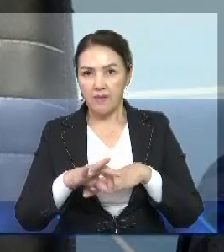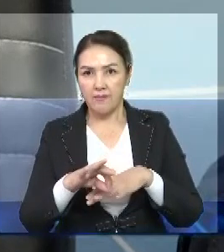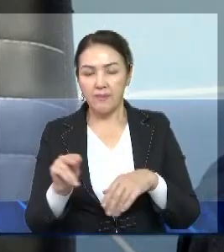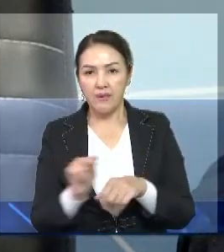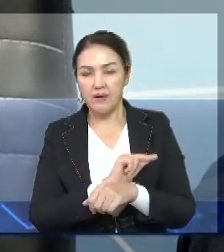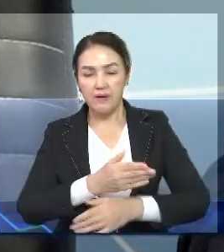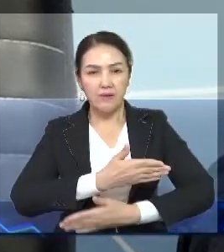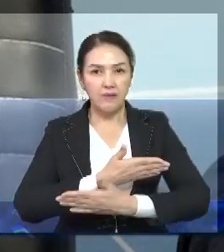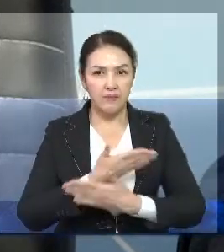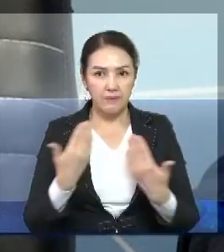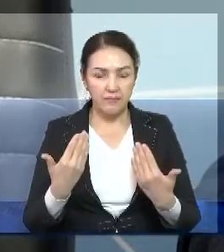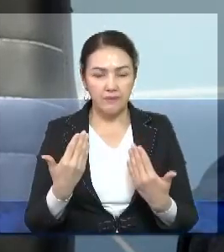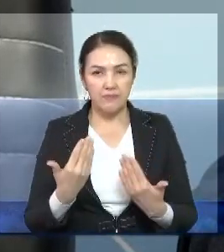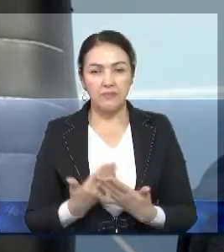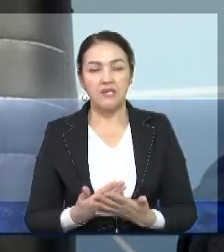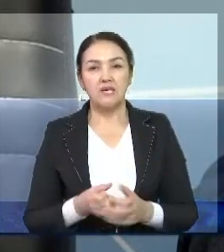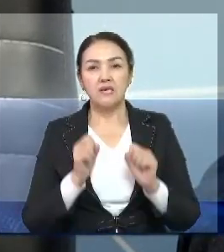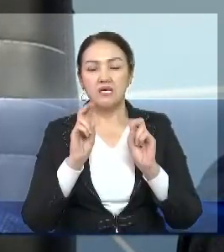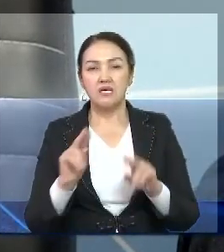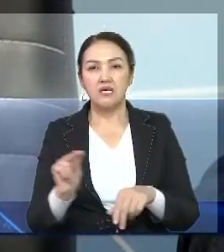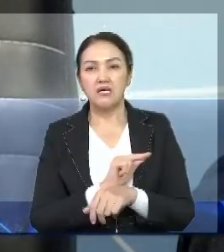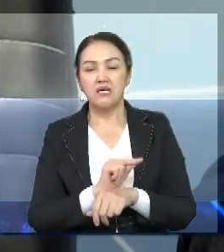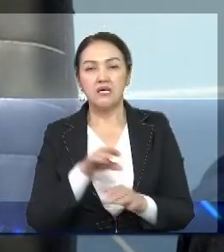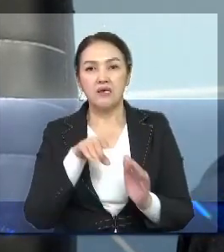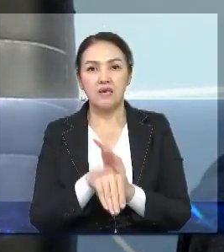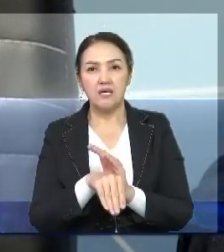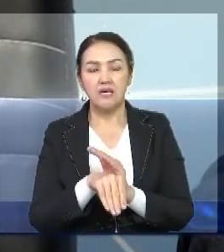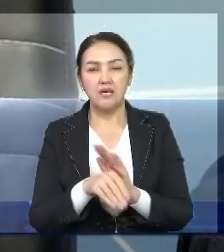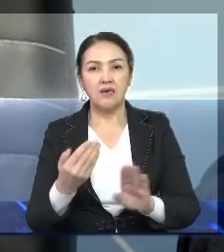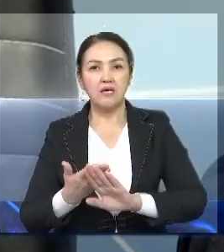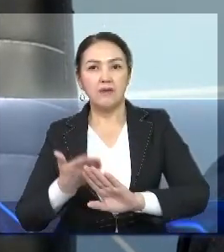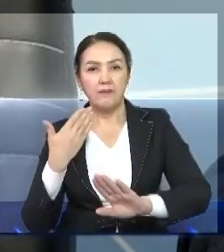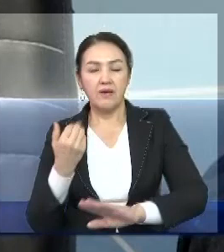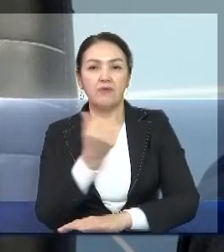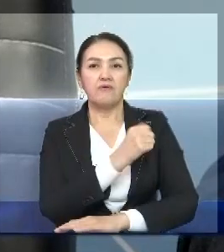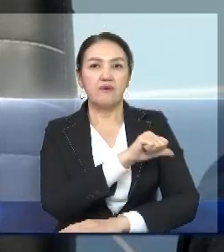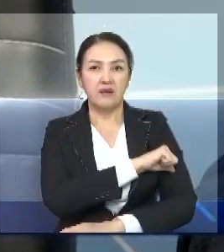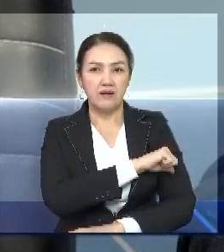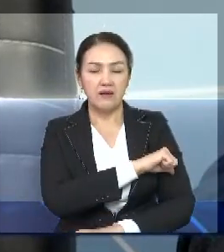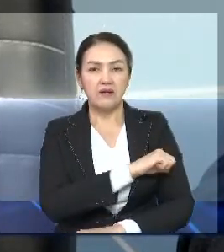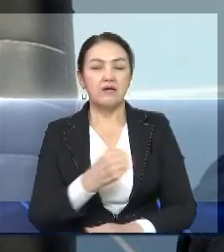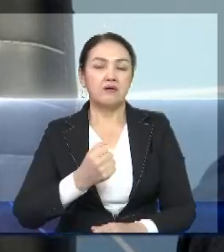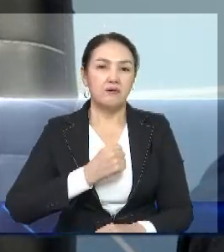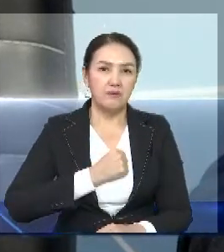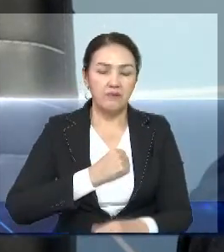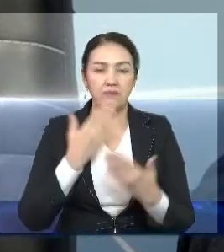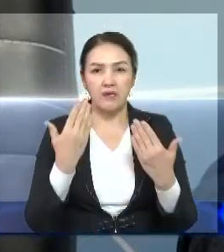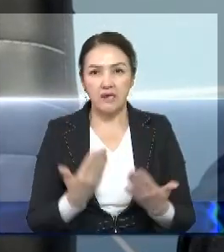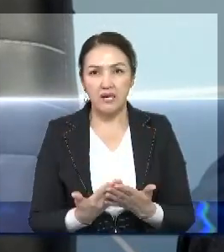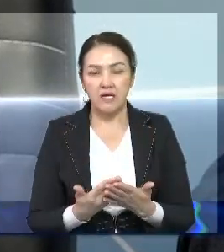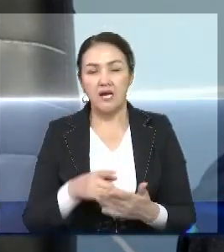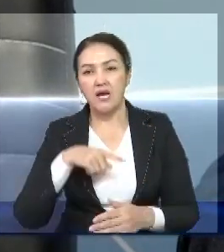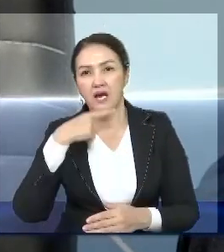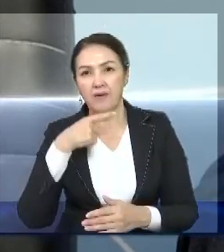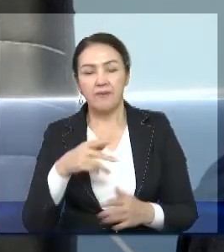ем жоқ. Бұл аурудың арнамалы еміне жатады алдын алу вакцинация. Өкінішке орай жаңа атап